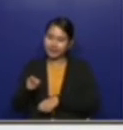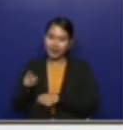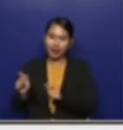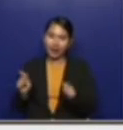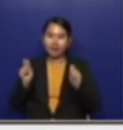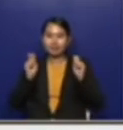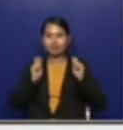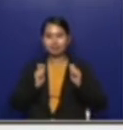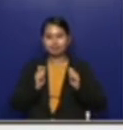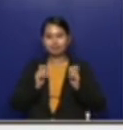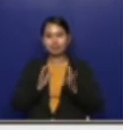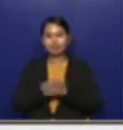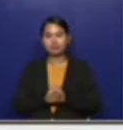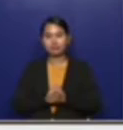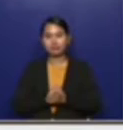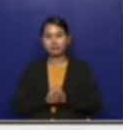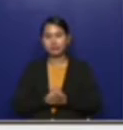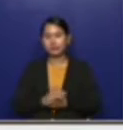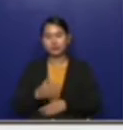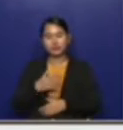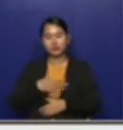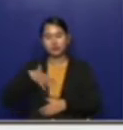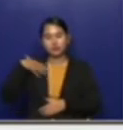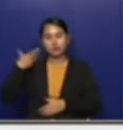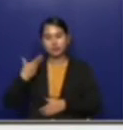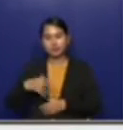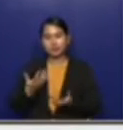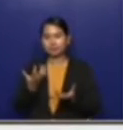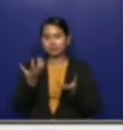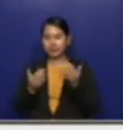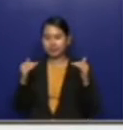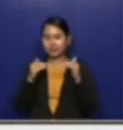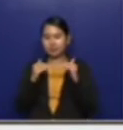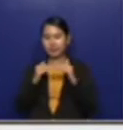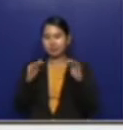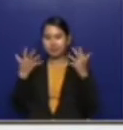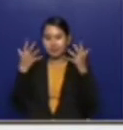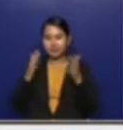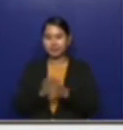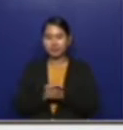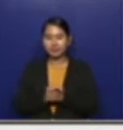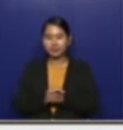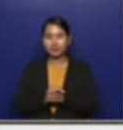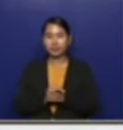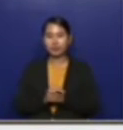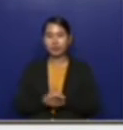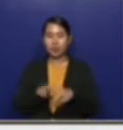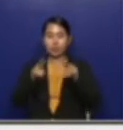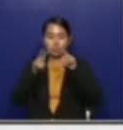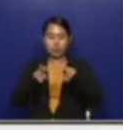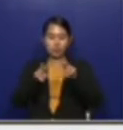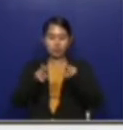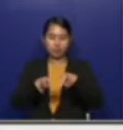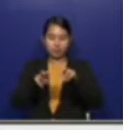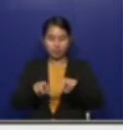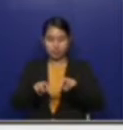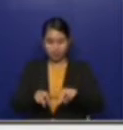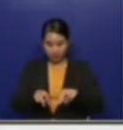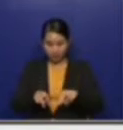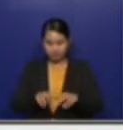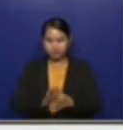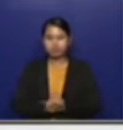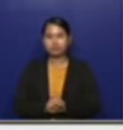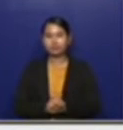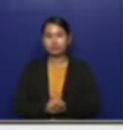ขึ้นก็ไม่เป็นธรรมสำหรับเด็กและเมื่อวิเคราะห์ให้ลึกลงไปกว่านั้นอี